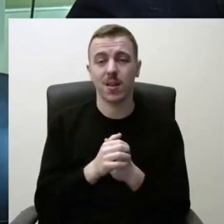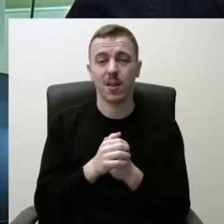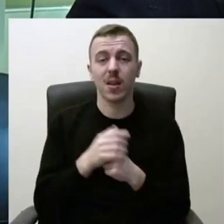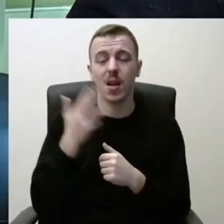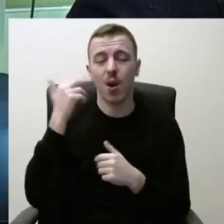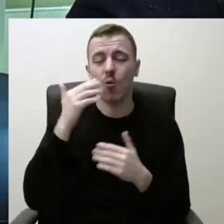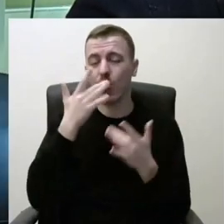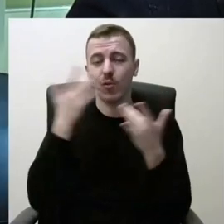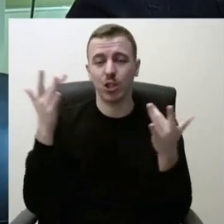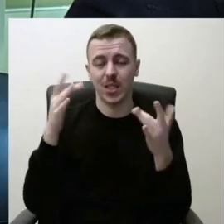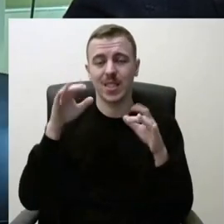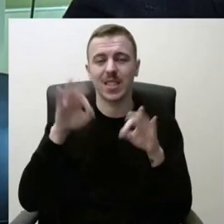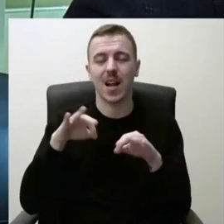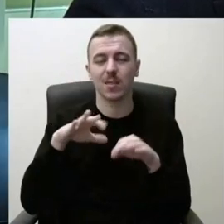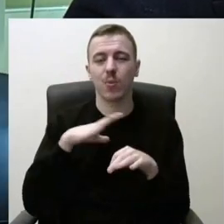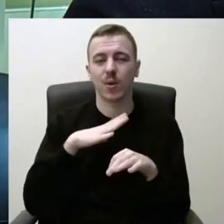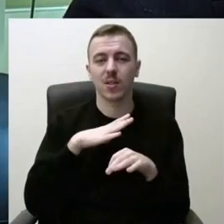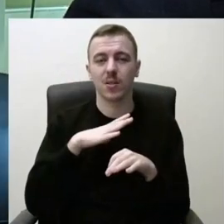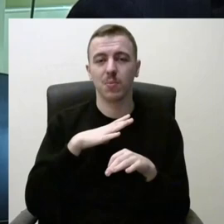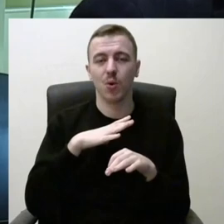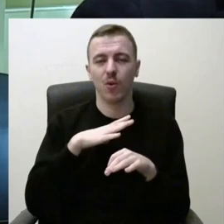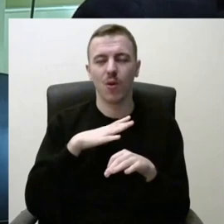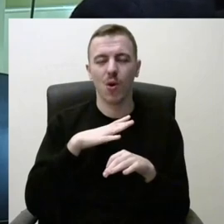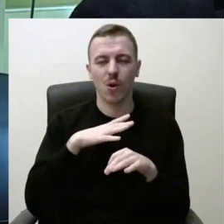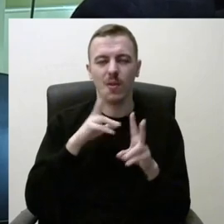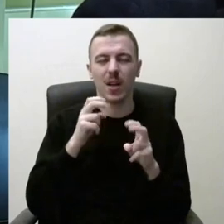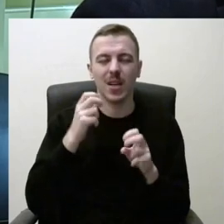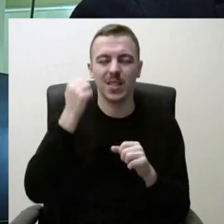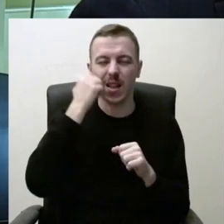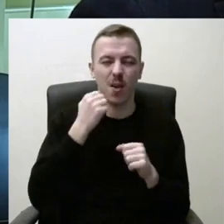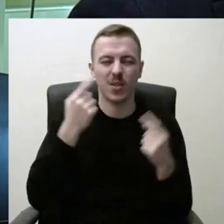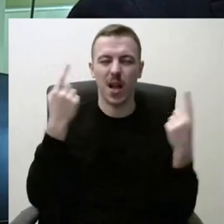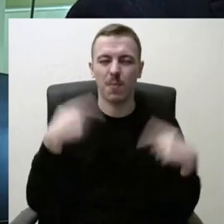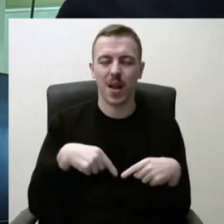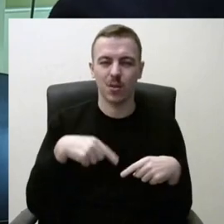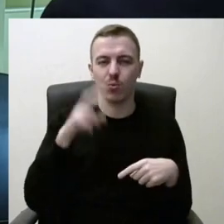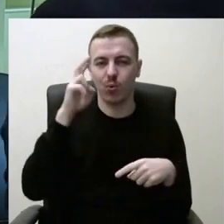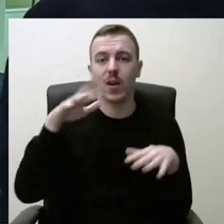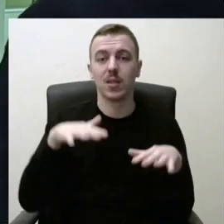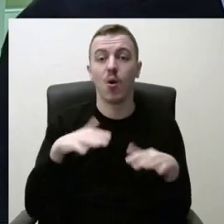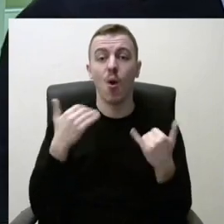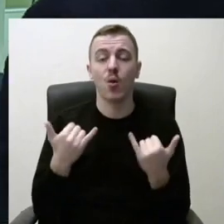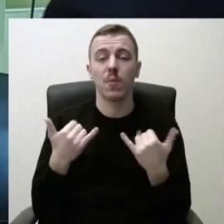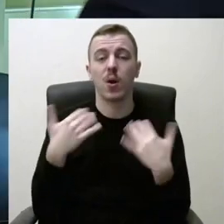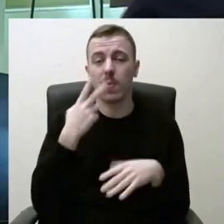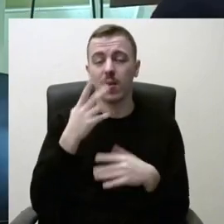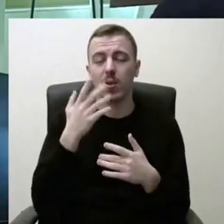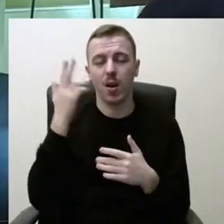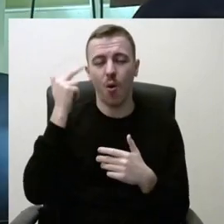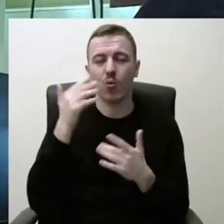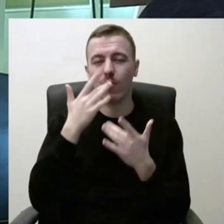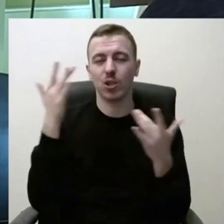viešasis transportas buvo vienas seniausių ir labiausiai apleistų šalyje. Šiandien dienai Kauno viešasis